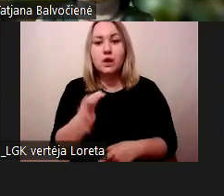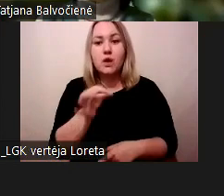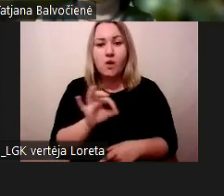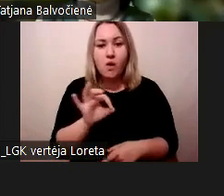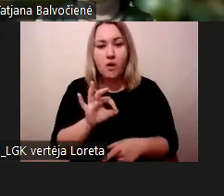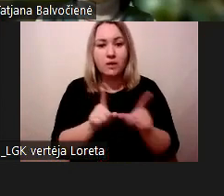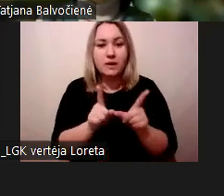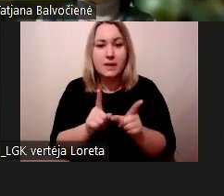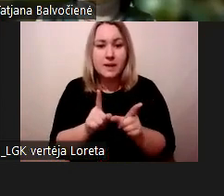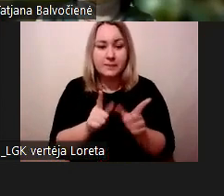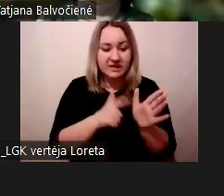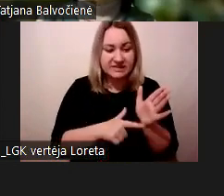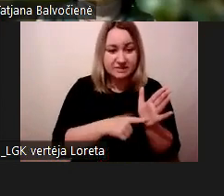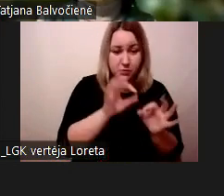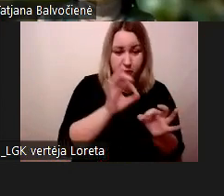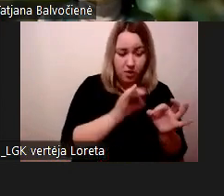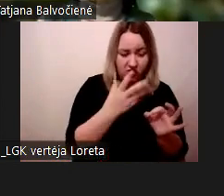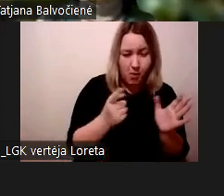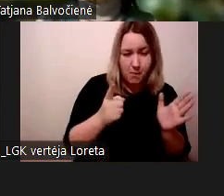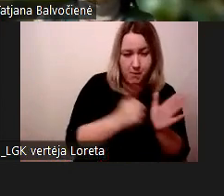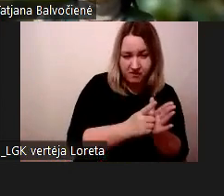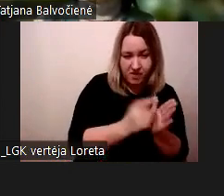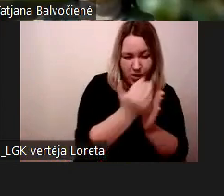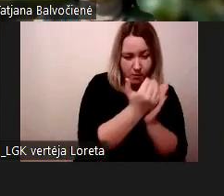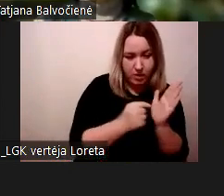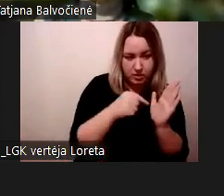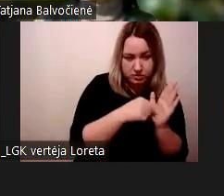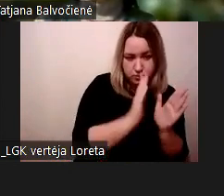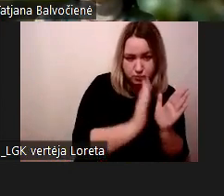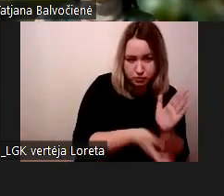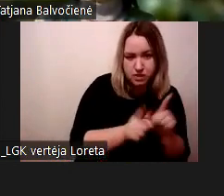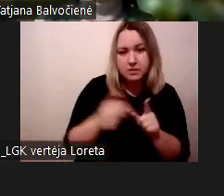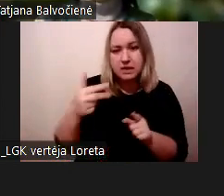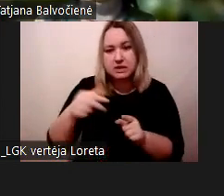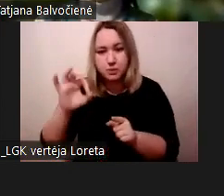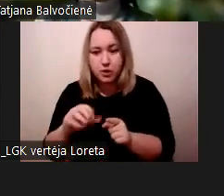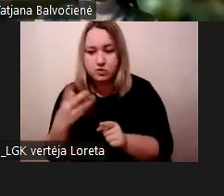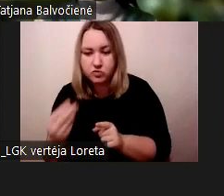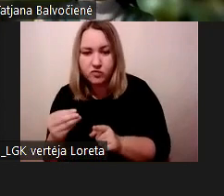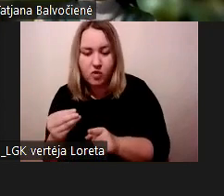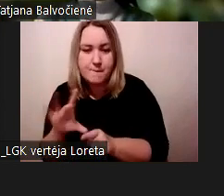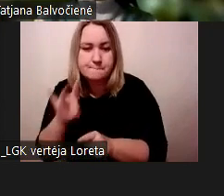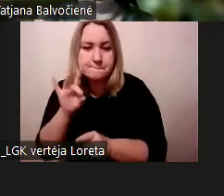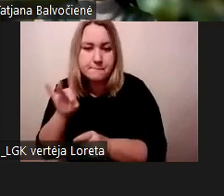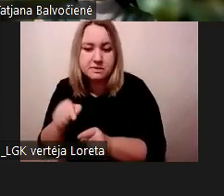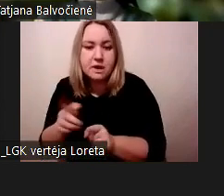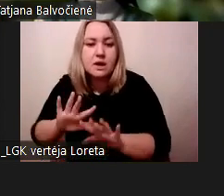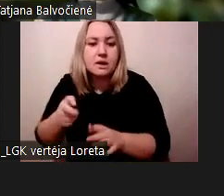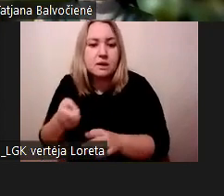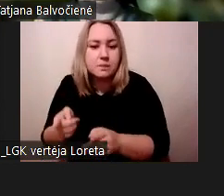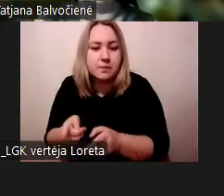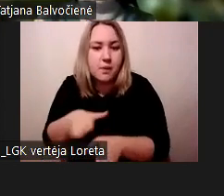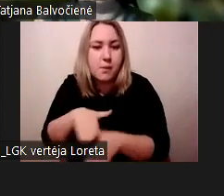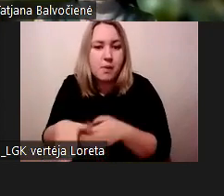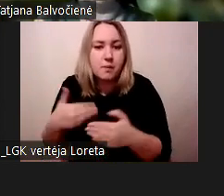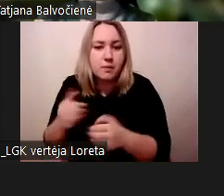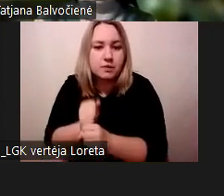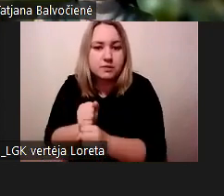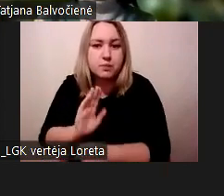privalomusius 70% programą ir tą pasirinktinę programos dalį, kaip ją gyvensime. Ir